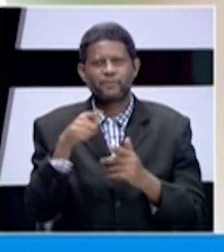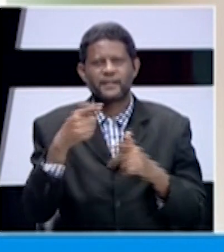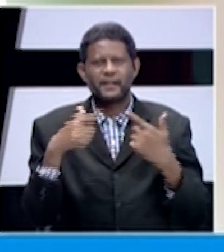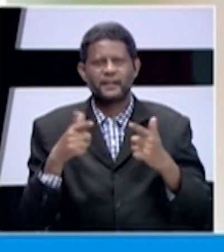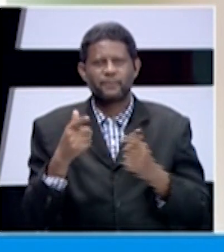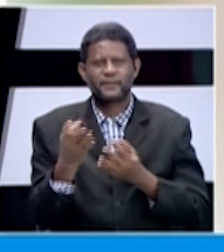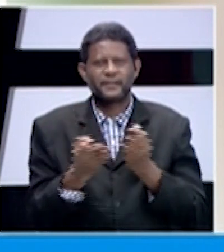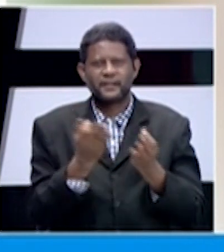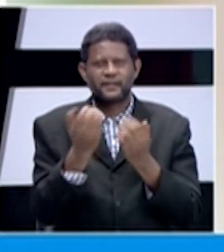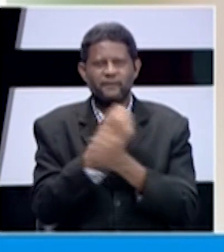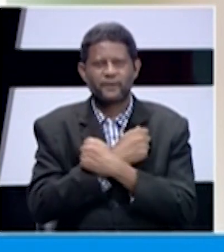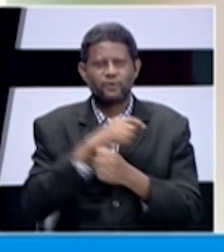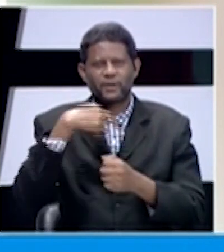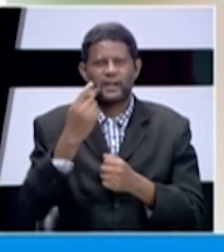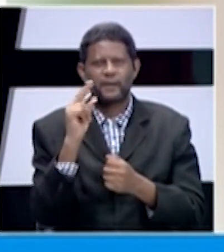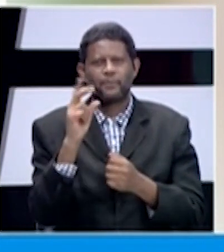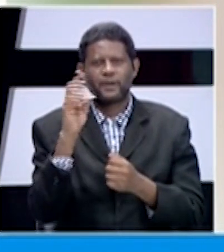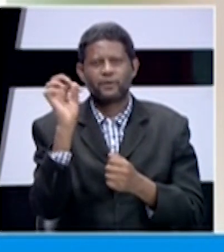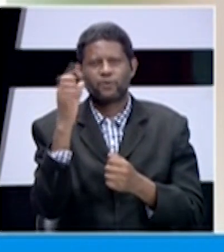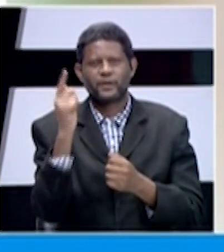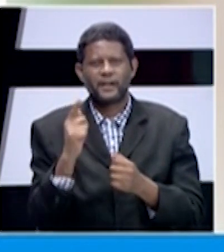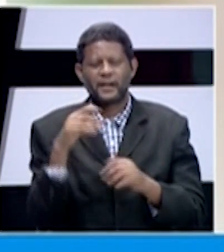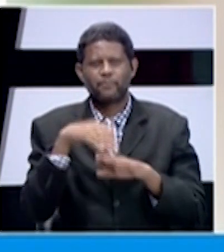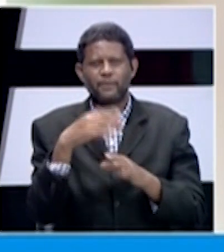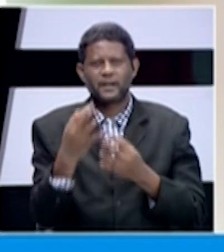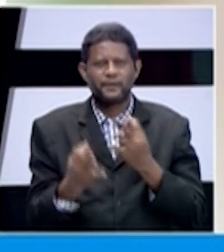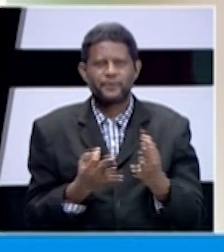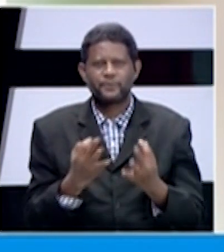ኣጋጣሚ ክንሕብር ንፈቱ ኢሉ ባይቶና ኣብ መግለፂ እዩ።